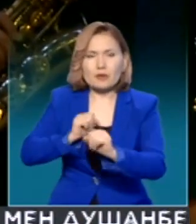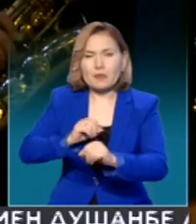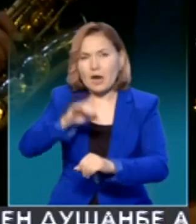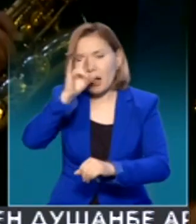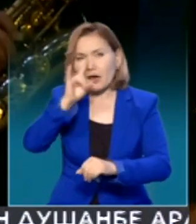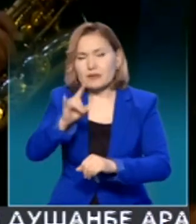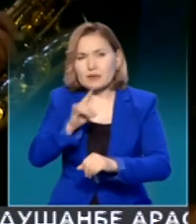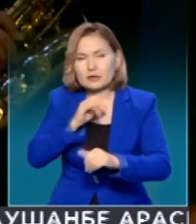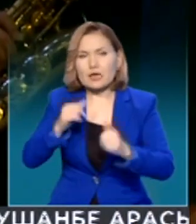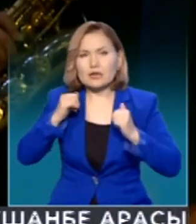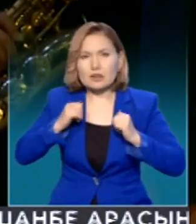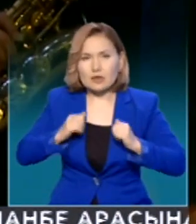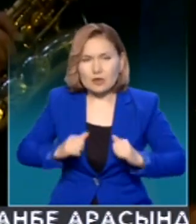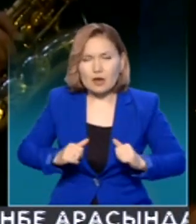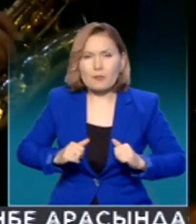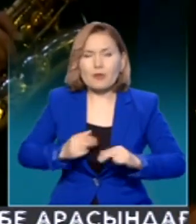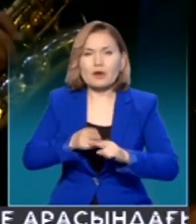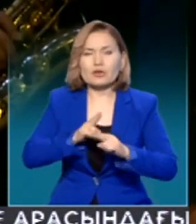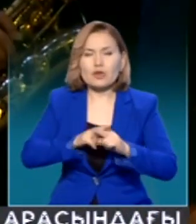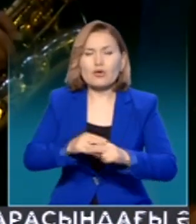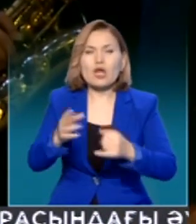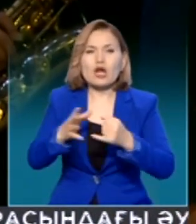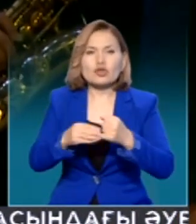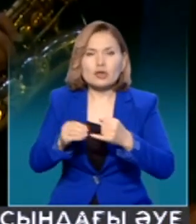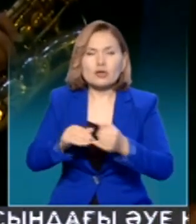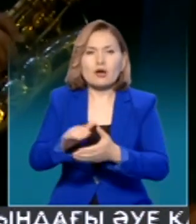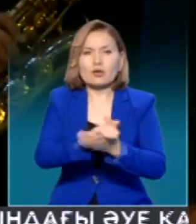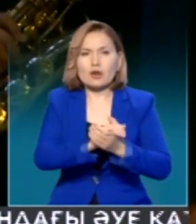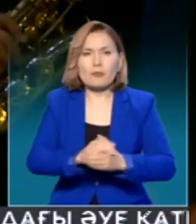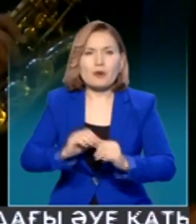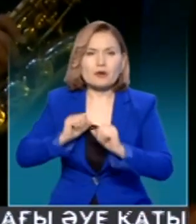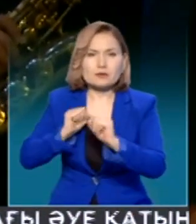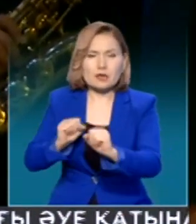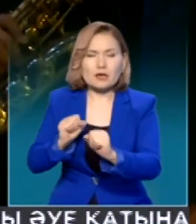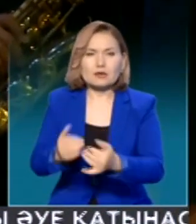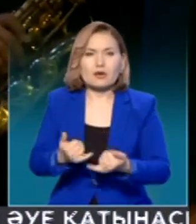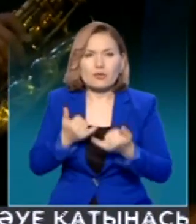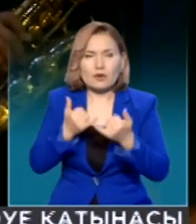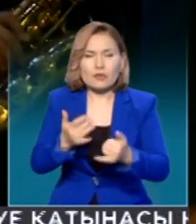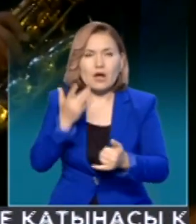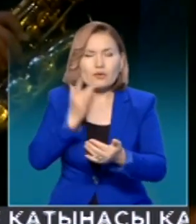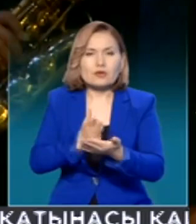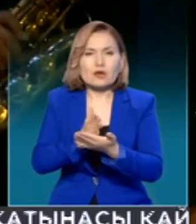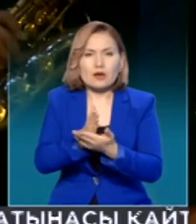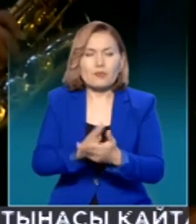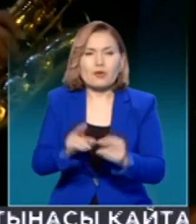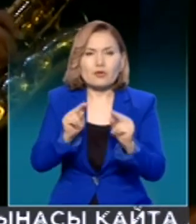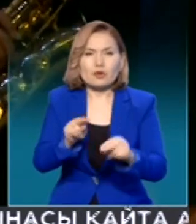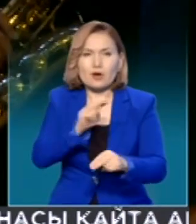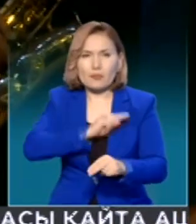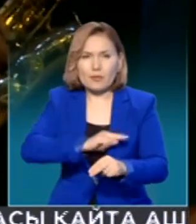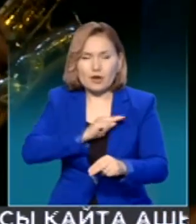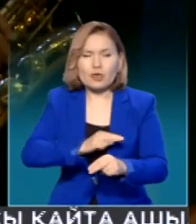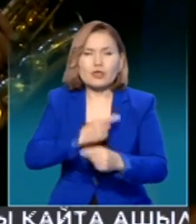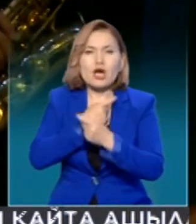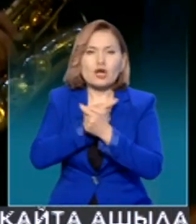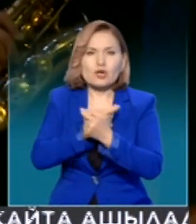мен жеріміздің тұтастығын сақтау жолында қалтқысыз қызмет етіп жүрген ер